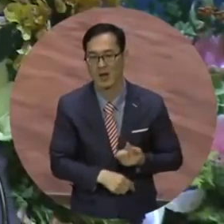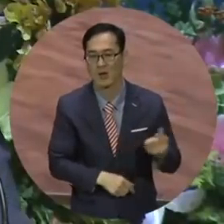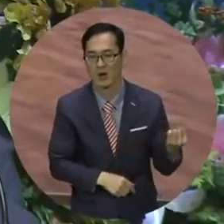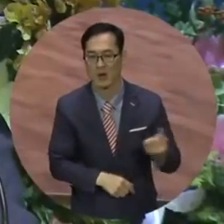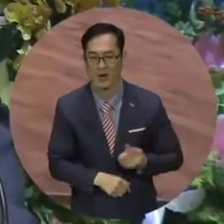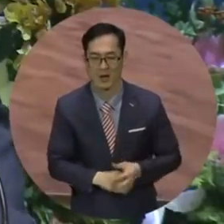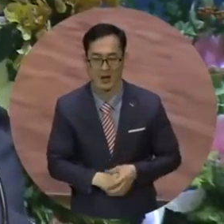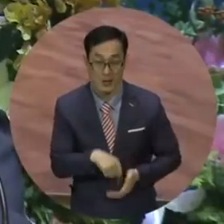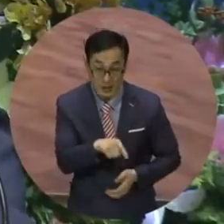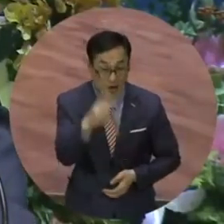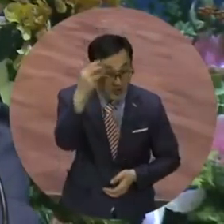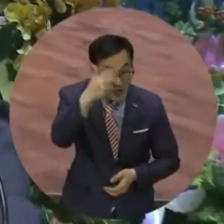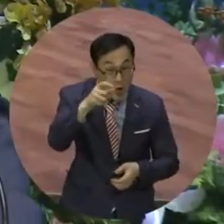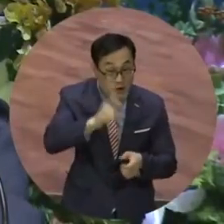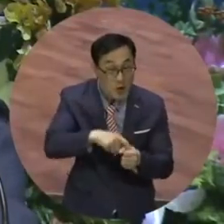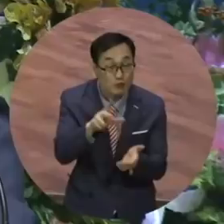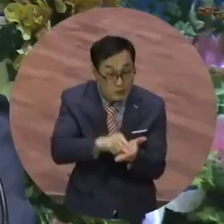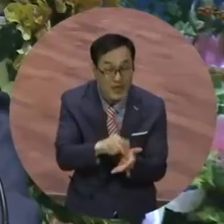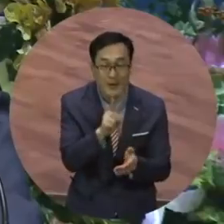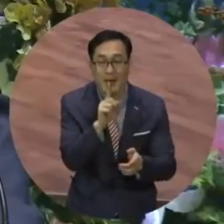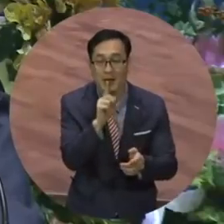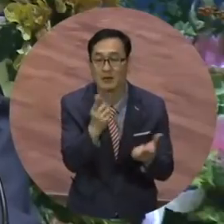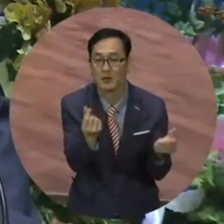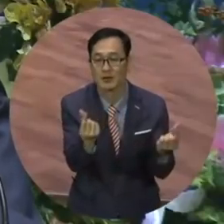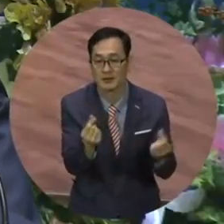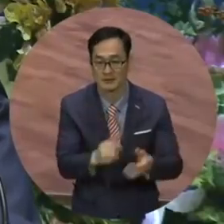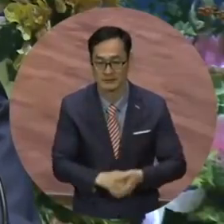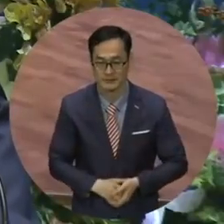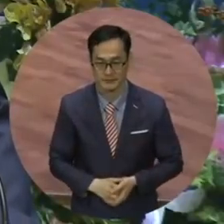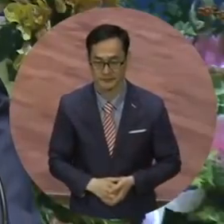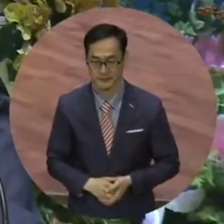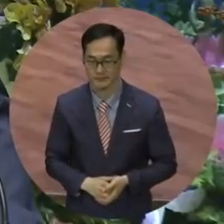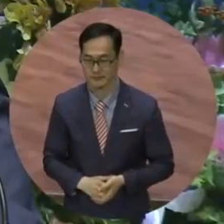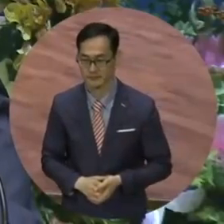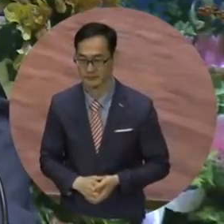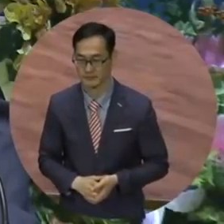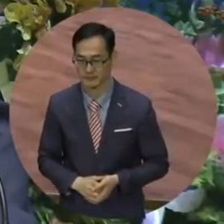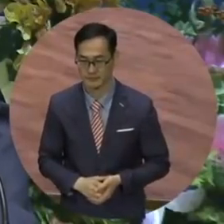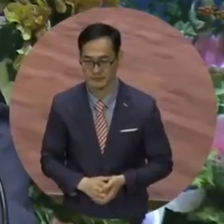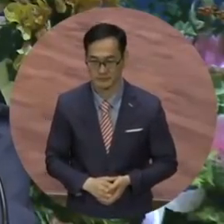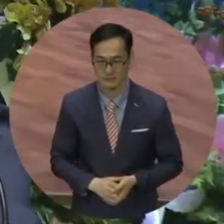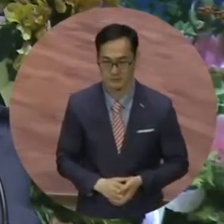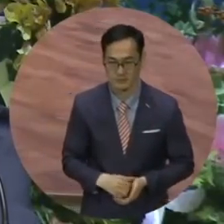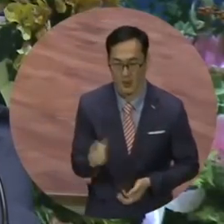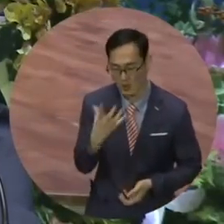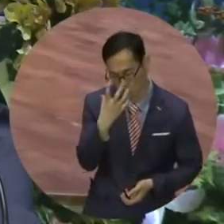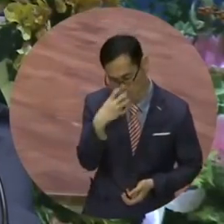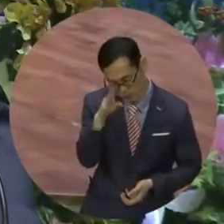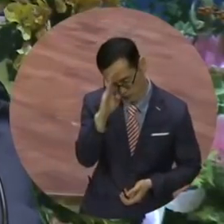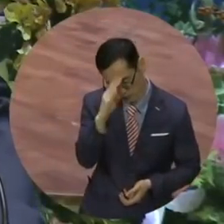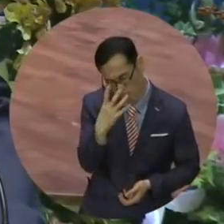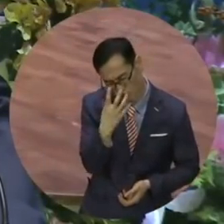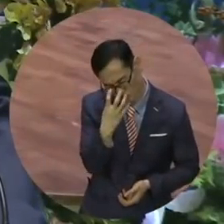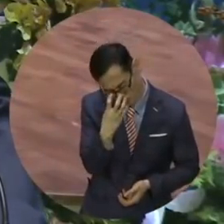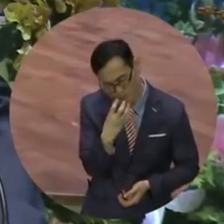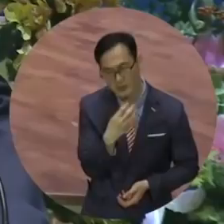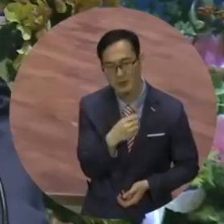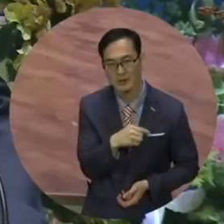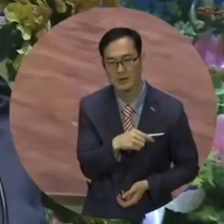그 우리는 영적 문제라 그럽니다. 영적 문제란 말이 어렵기 때문에 쉽게 말하면 정신 문제, 우울증 와요.